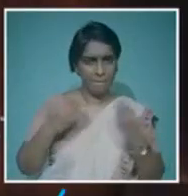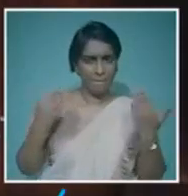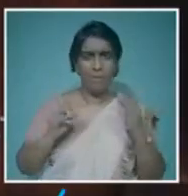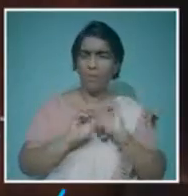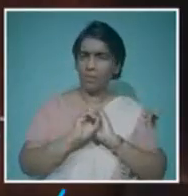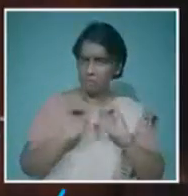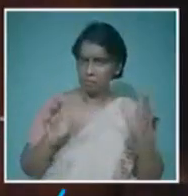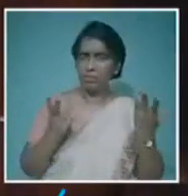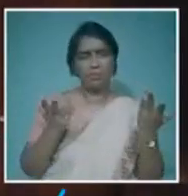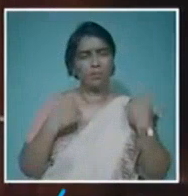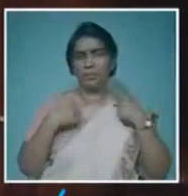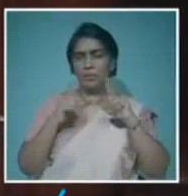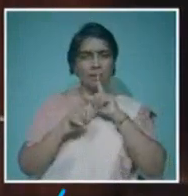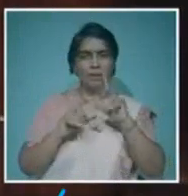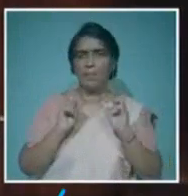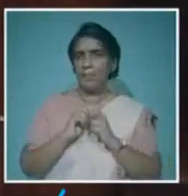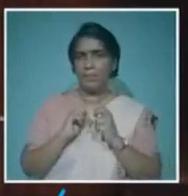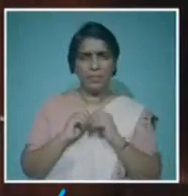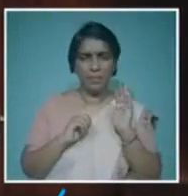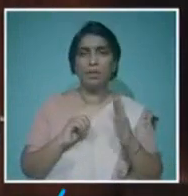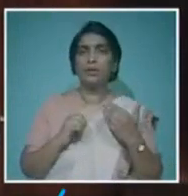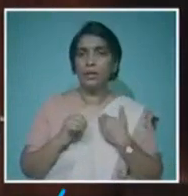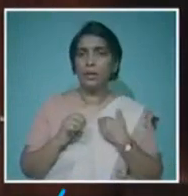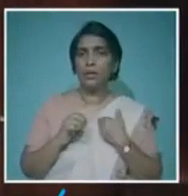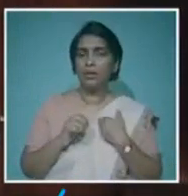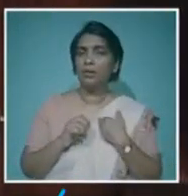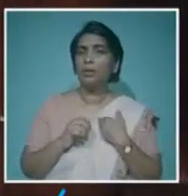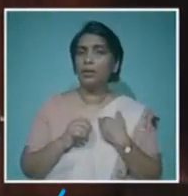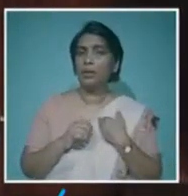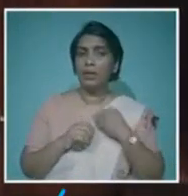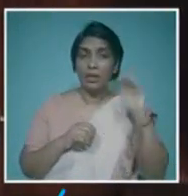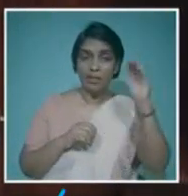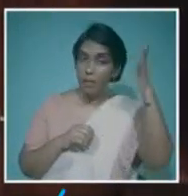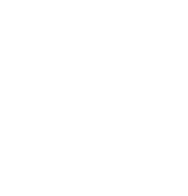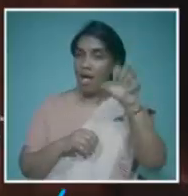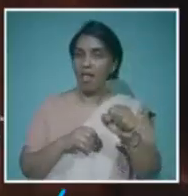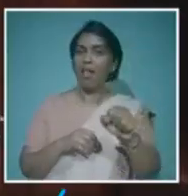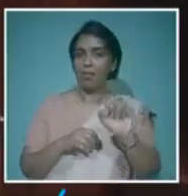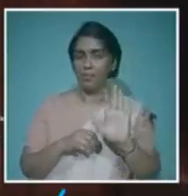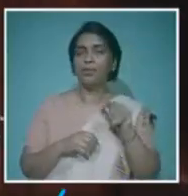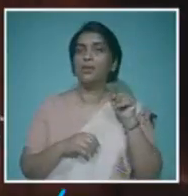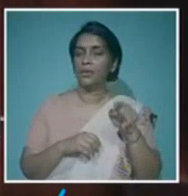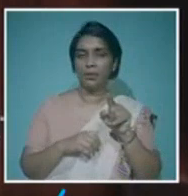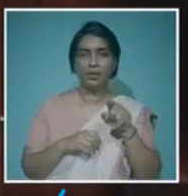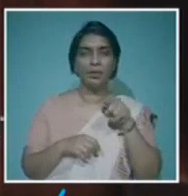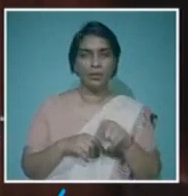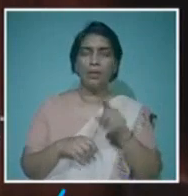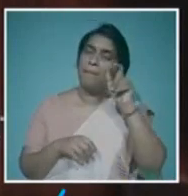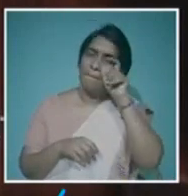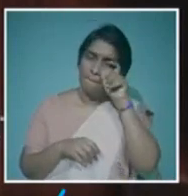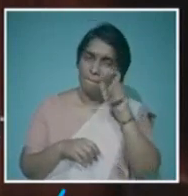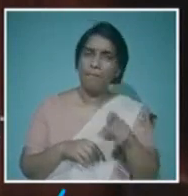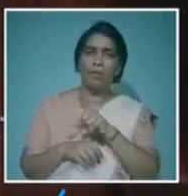එකක්ද මොකේ ආවද කියන එක නෙවෙයි ගැටලුව වෙන්නේ. අපි ප්‍රශ්නේ සර්පයාගේ ඔළුවෙන් අල්ල ගන්න ඕනේ නිසා දැන් ඔබතුමා මේකේ බලන්න